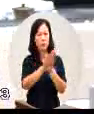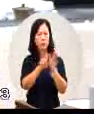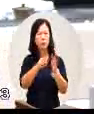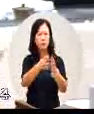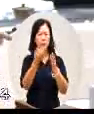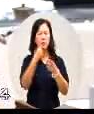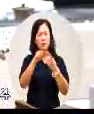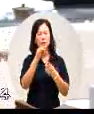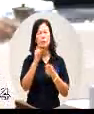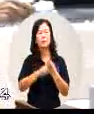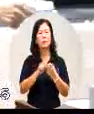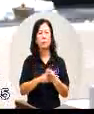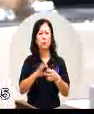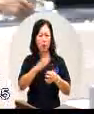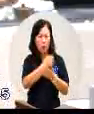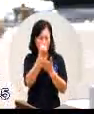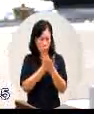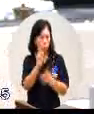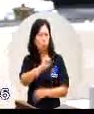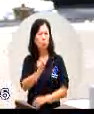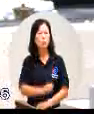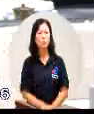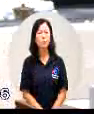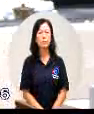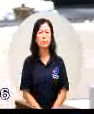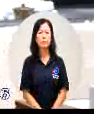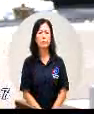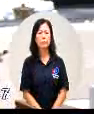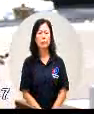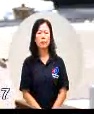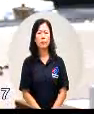在。再回到第一章，